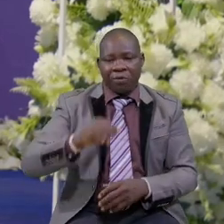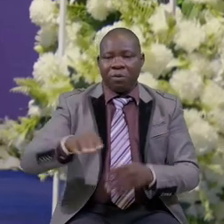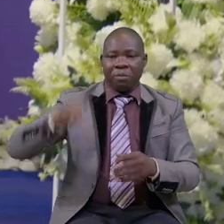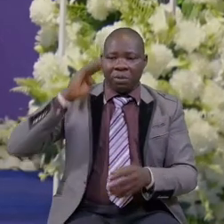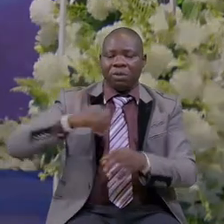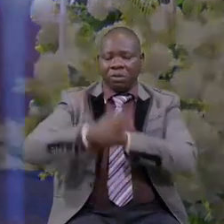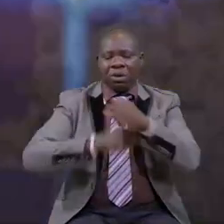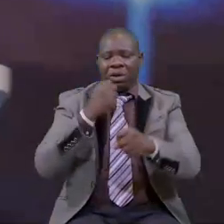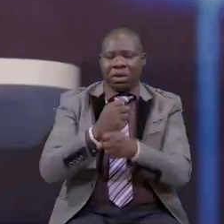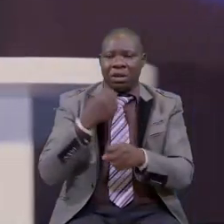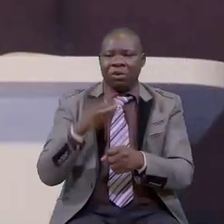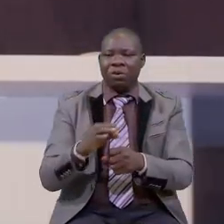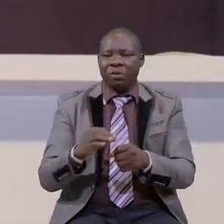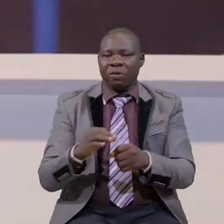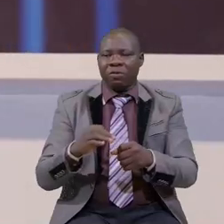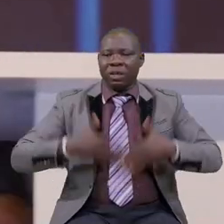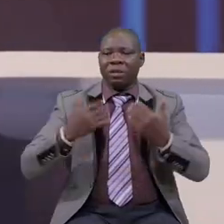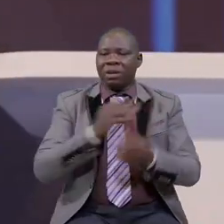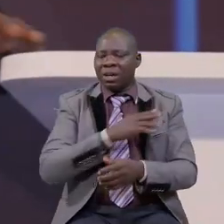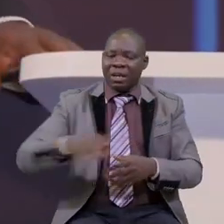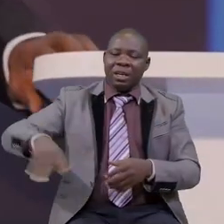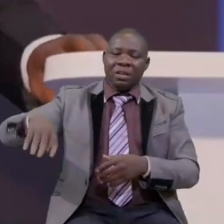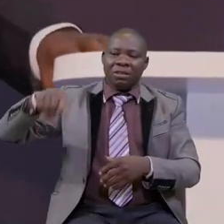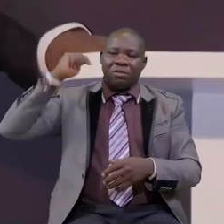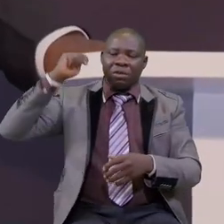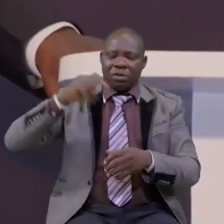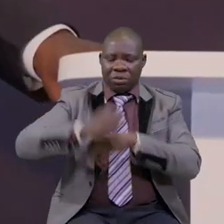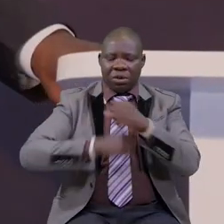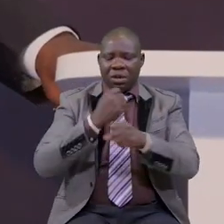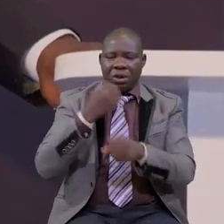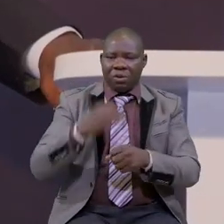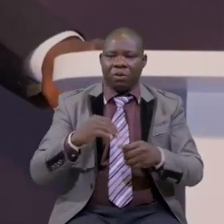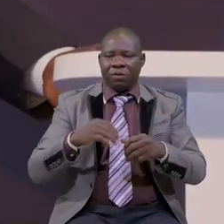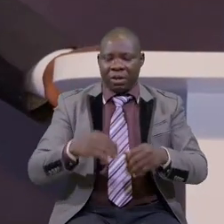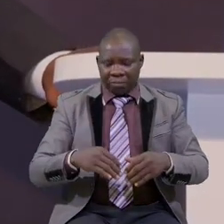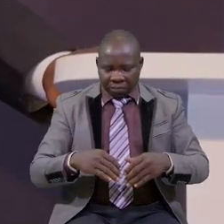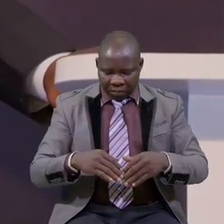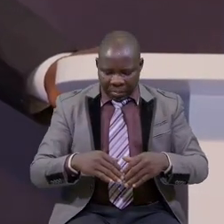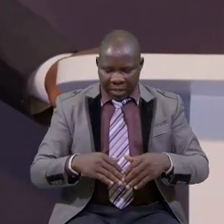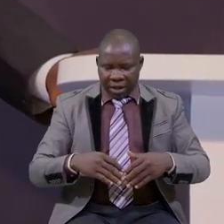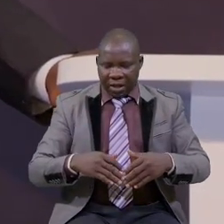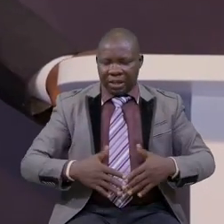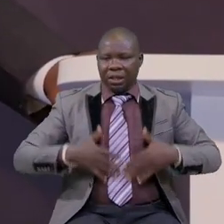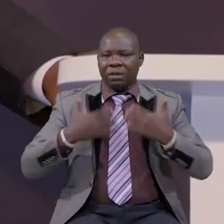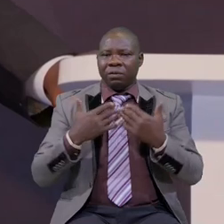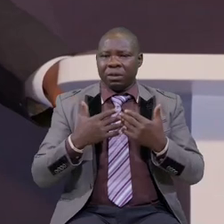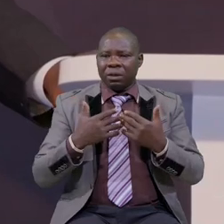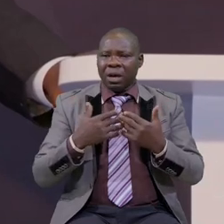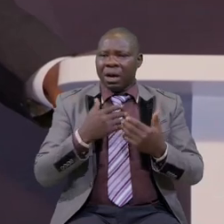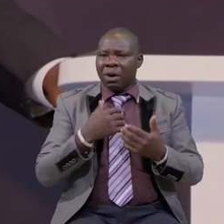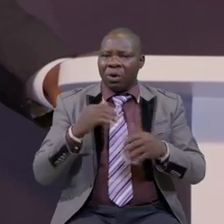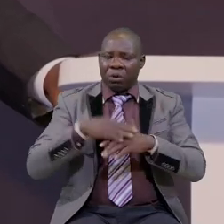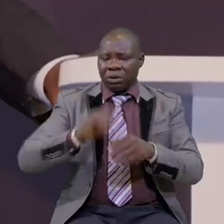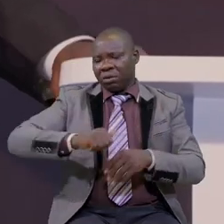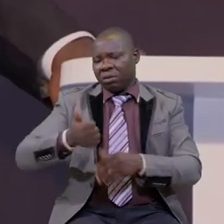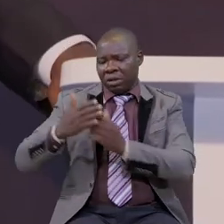d'années d'existence, et pour des milliards d'années d'existence dans l'au-delà, à peine